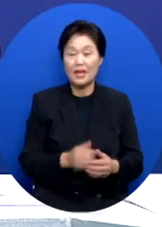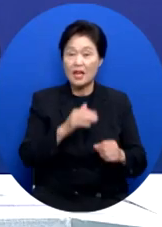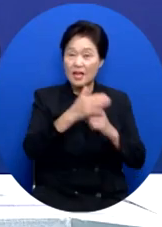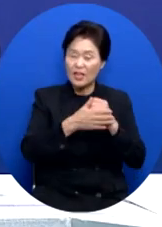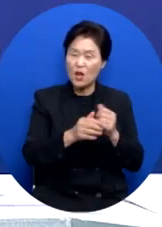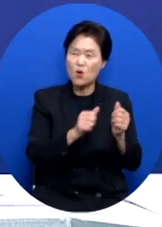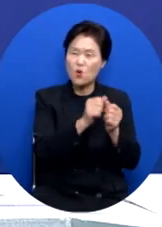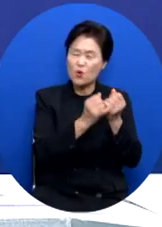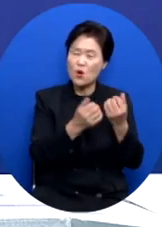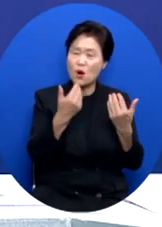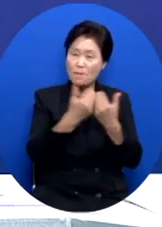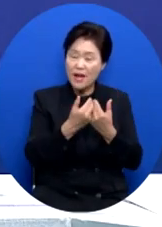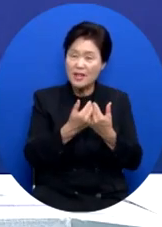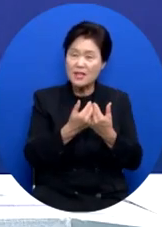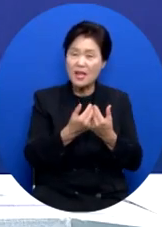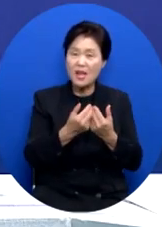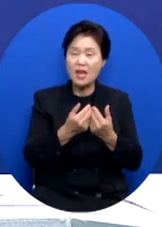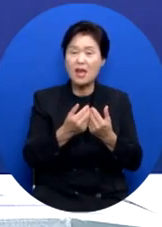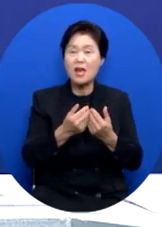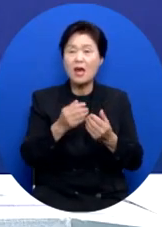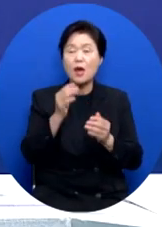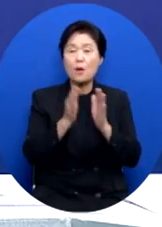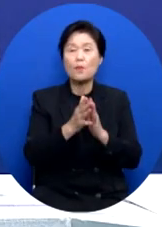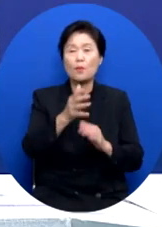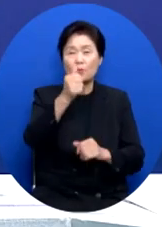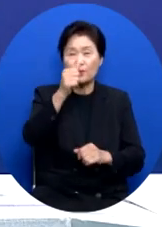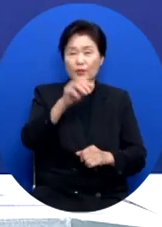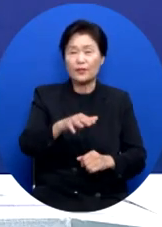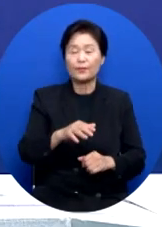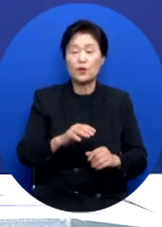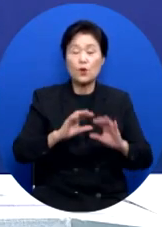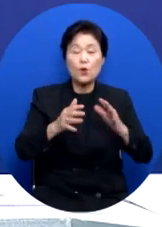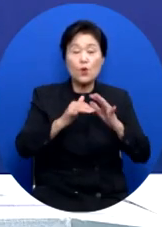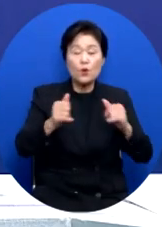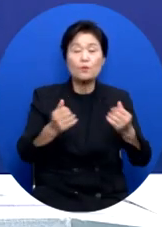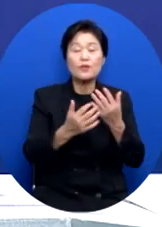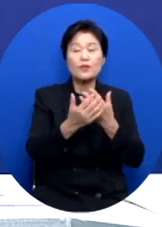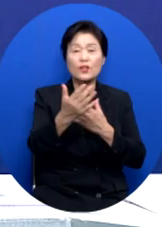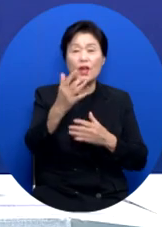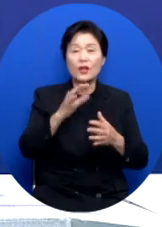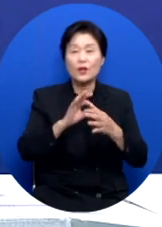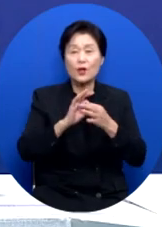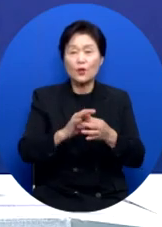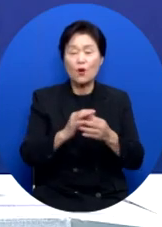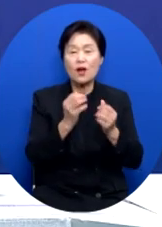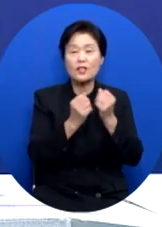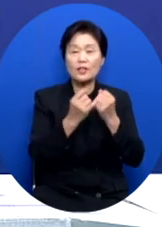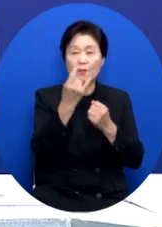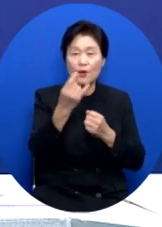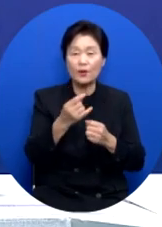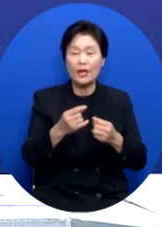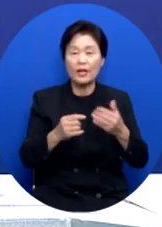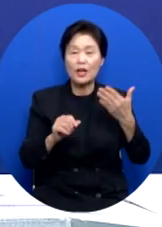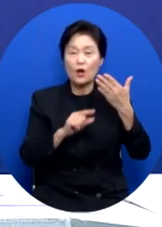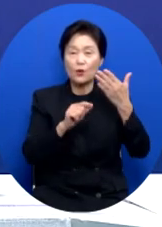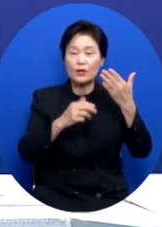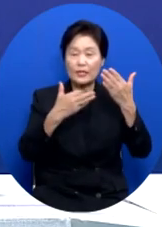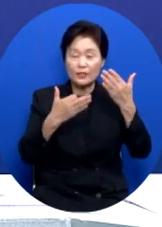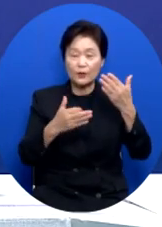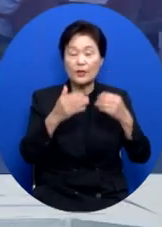대구 퀴어반대 대책본부는 대구 경북 퀴어반대 국민대회를 위한 설명회를 19일 대구 동신교회에서